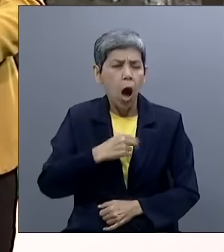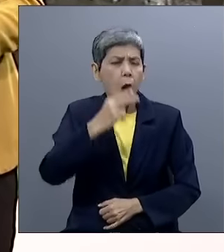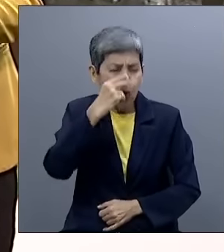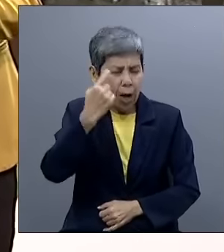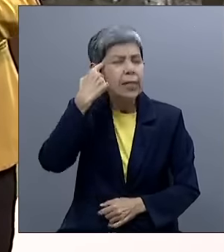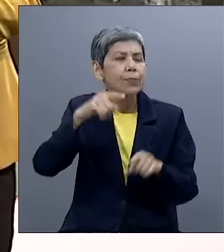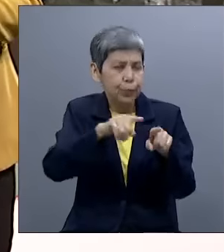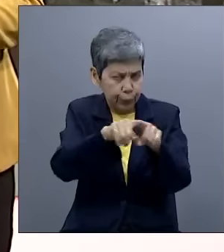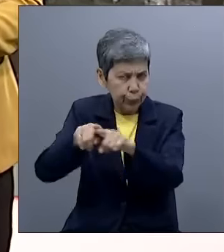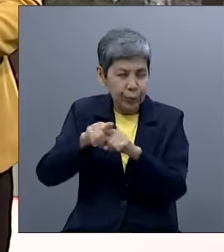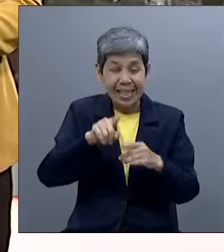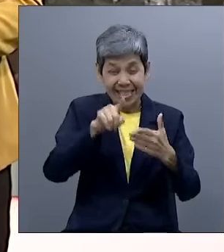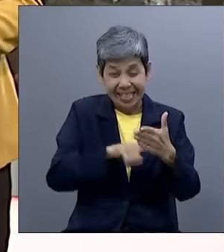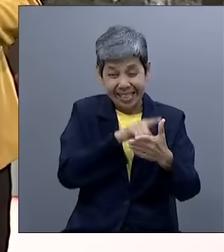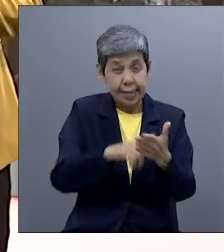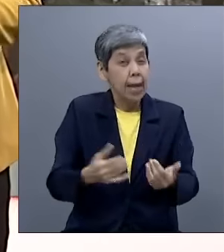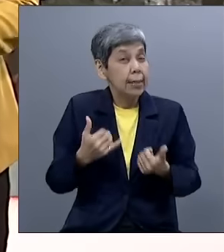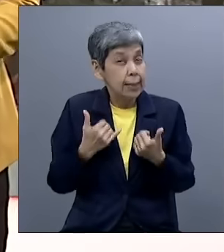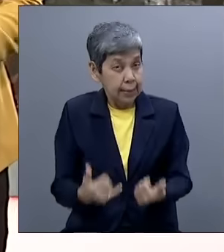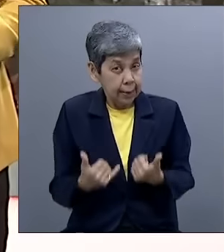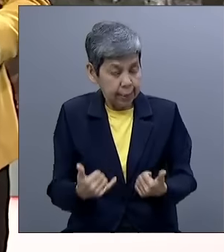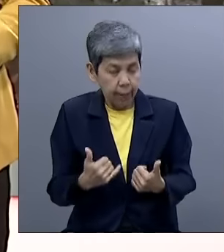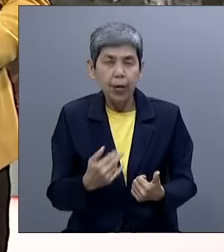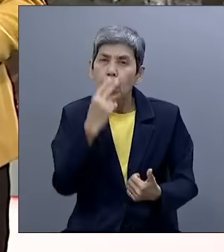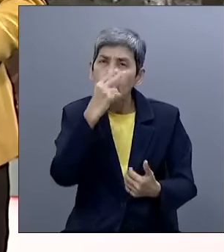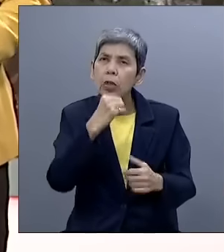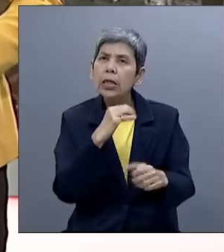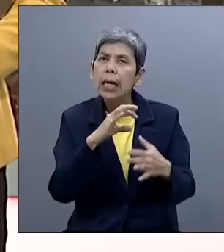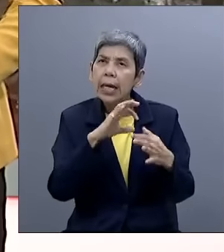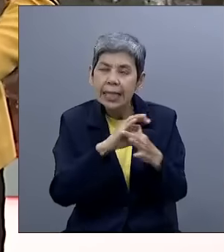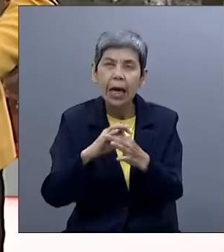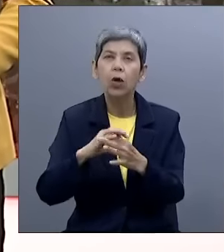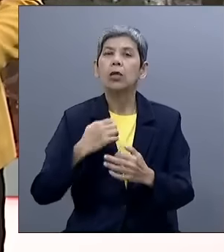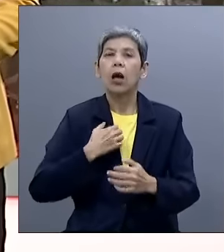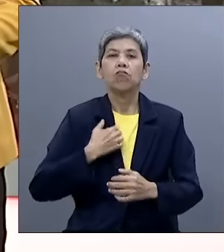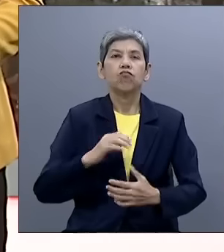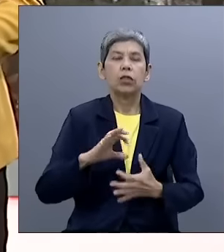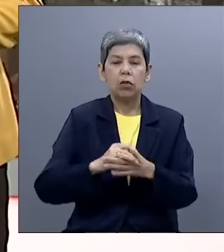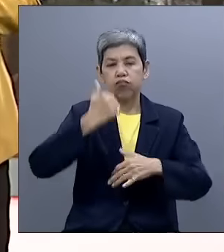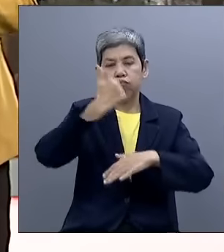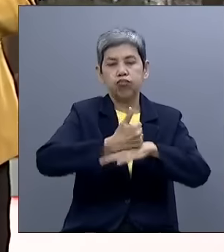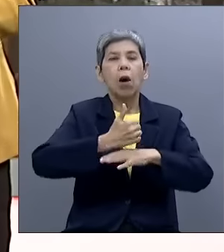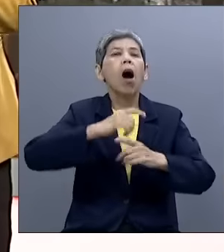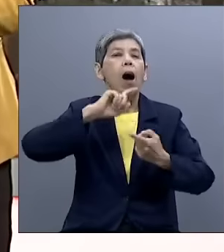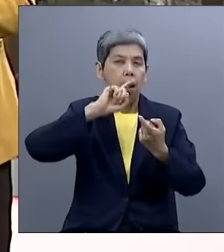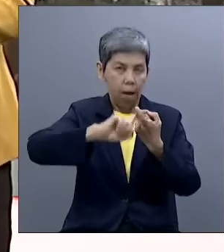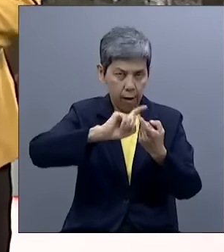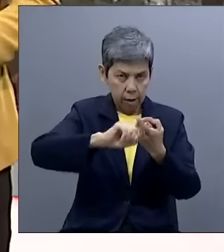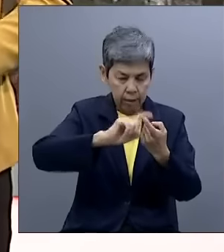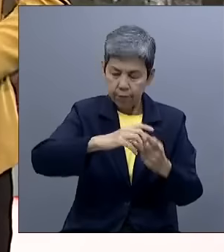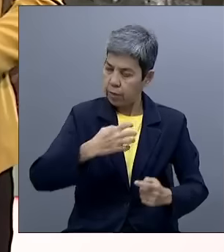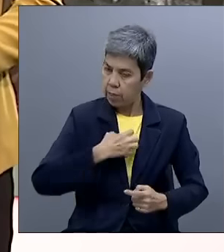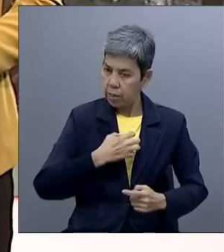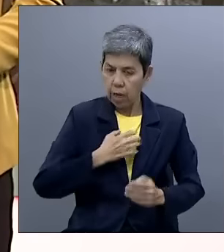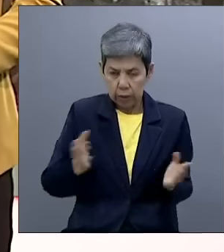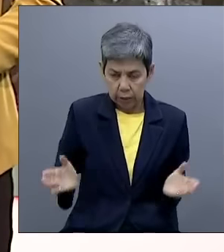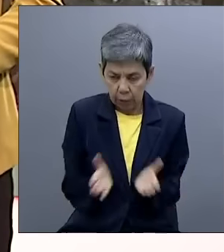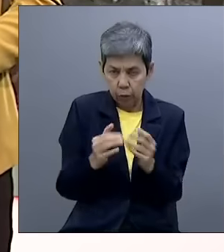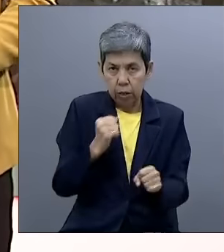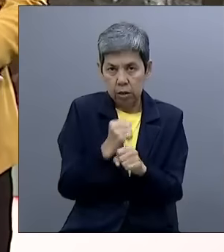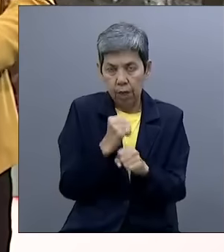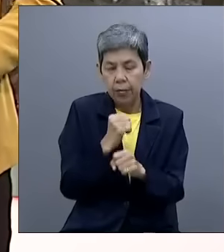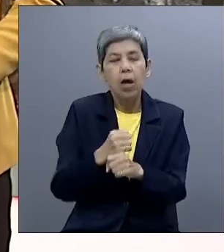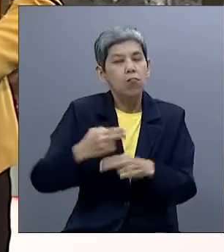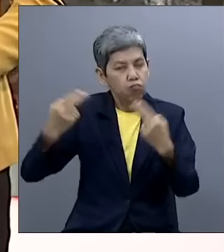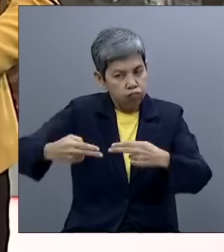ตรงกันคว่าการเลือกตั้งครั้งนี้เป็นเพียงเครื่องมือกระชับอำนาจของผู้นำรัสเซียแล้วก็เรียกเสียงสนับสนุนการทำสงครามใน